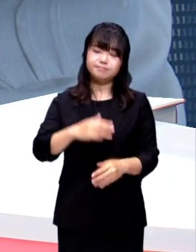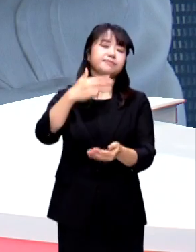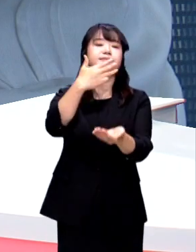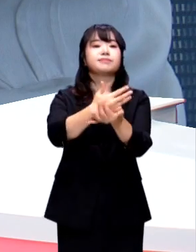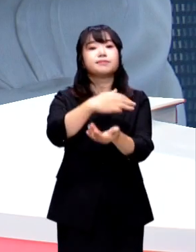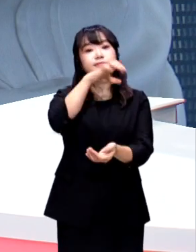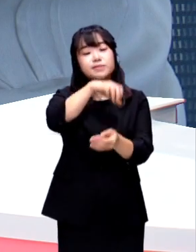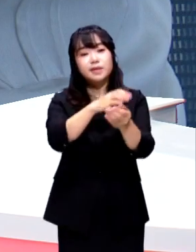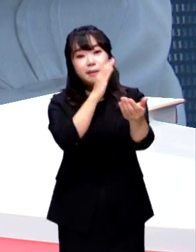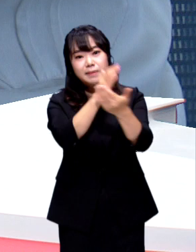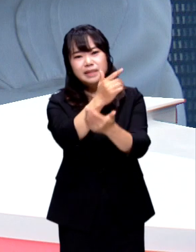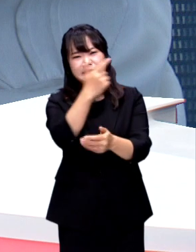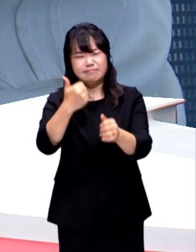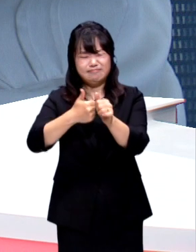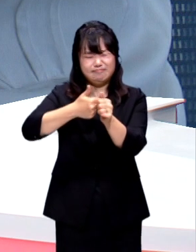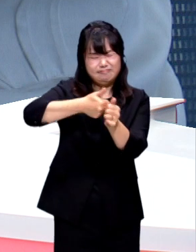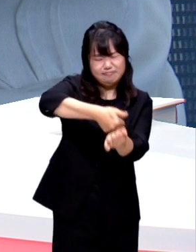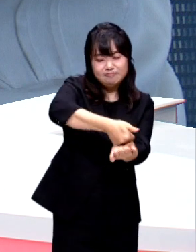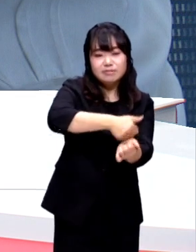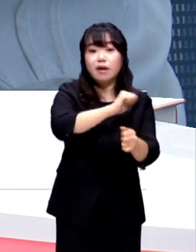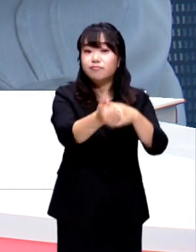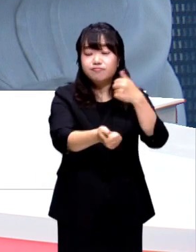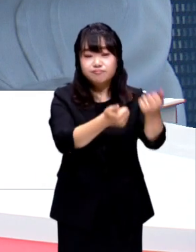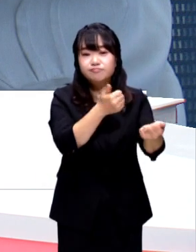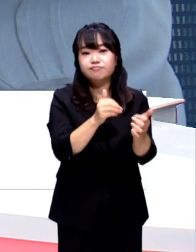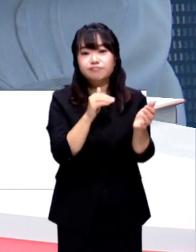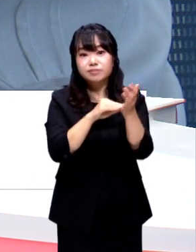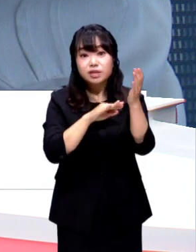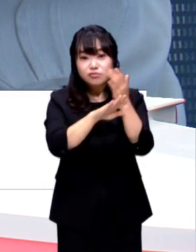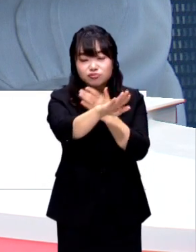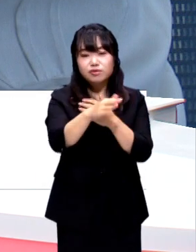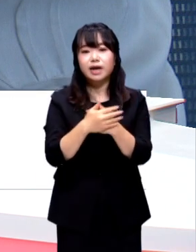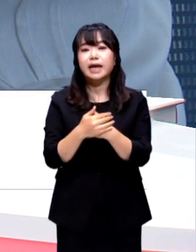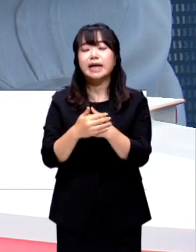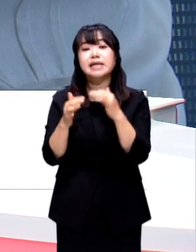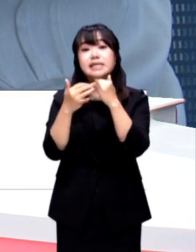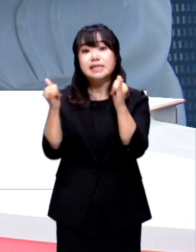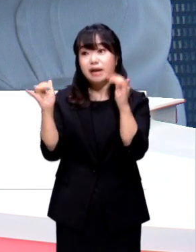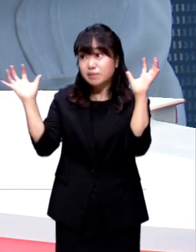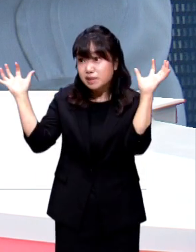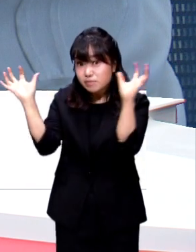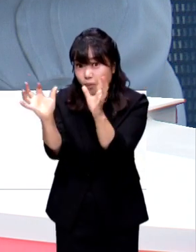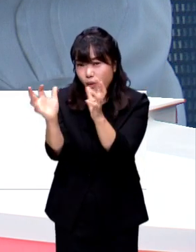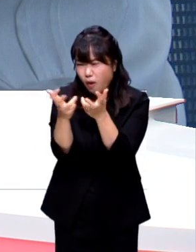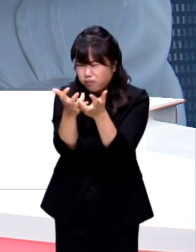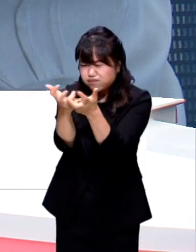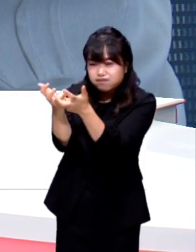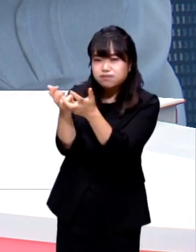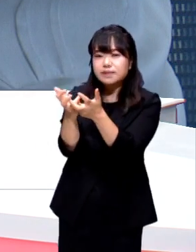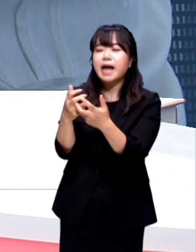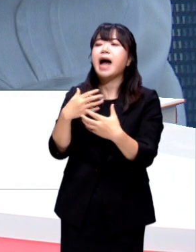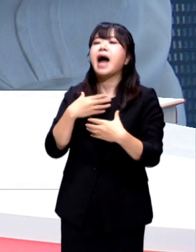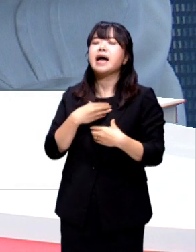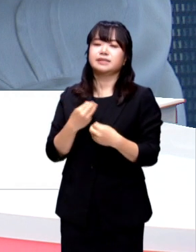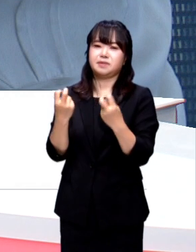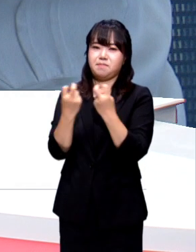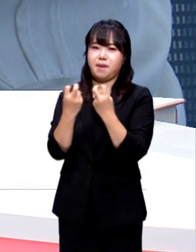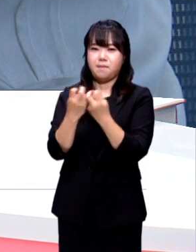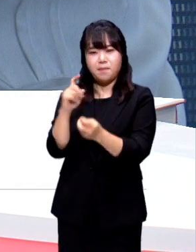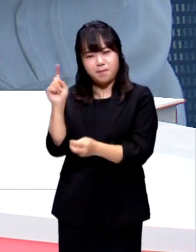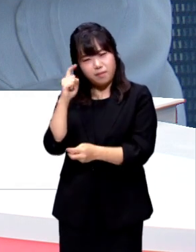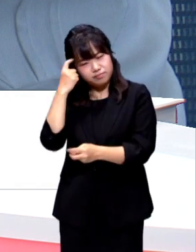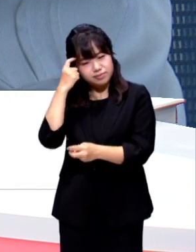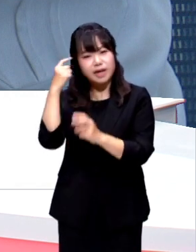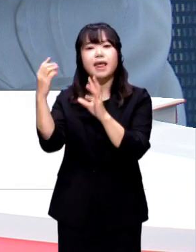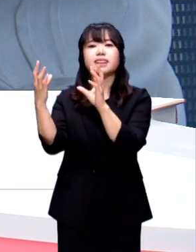이태원에서 발생한 대규모 압사 사고 이후 많은 사람이 밀집한 장소에서의 안전 행동 요령의 중요성이 대두되고